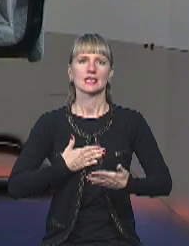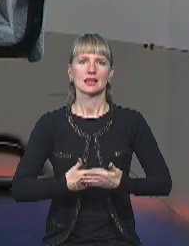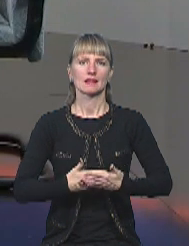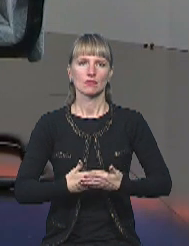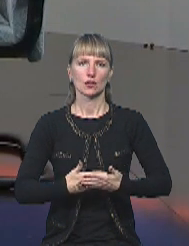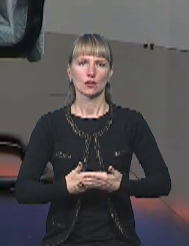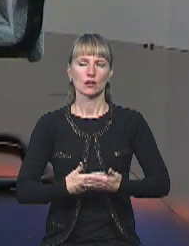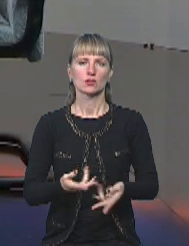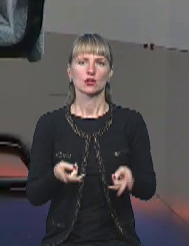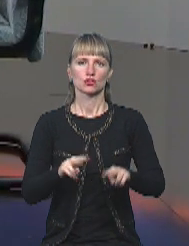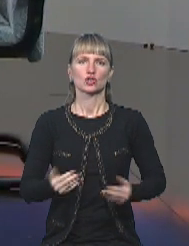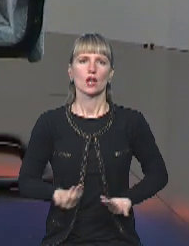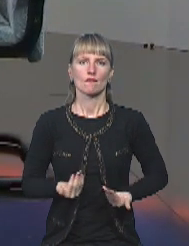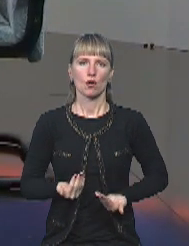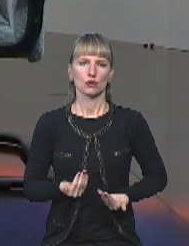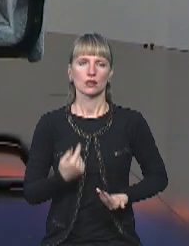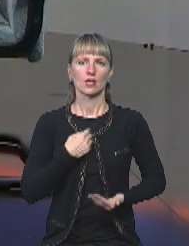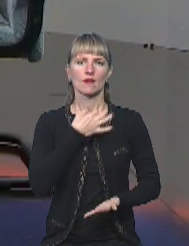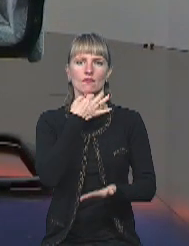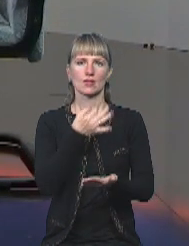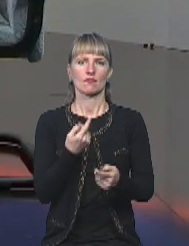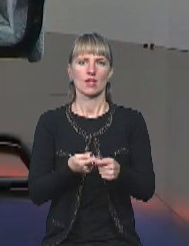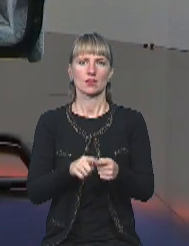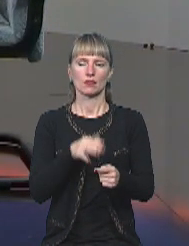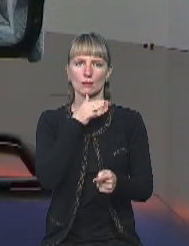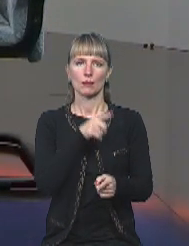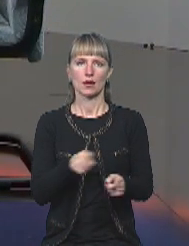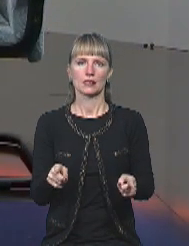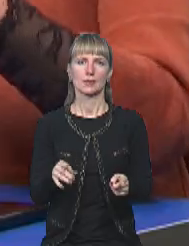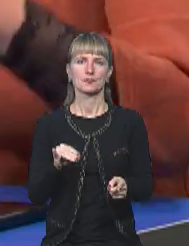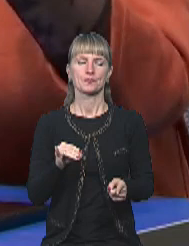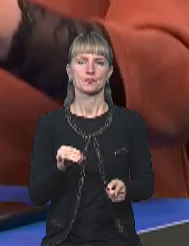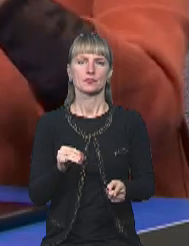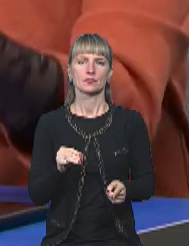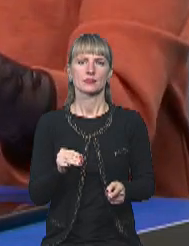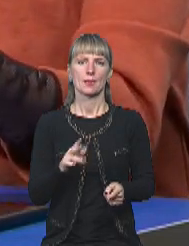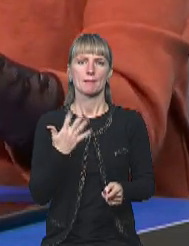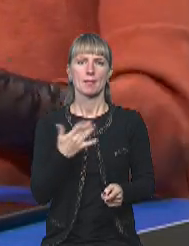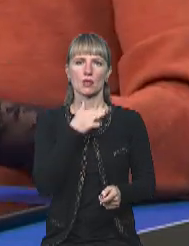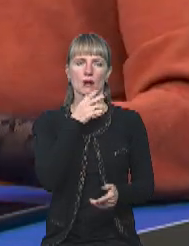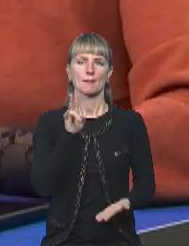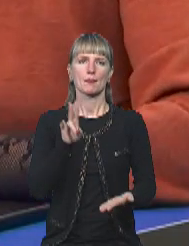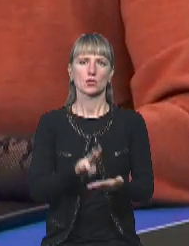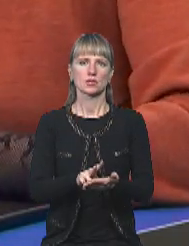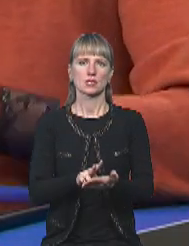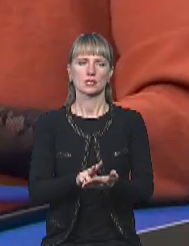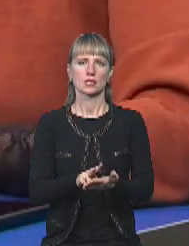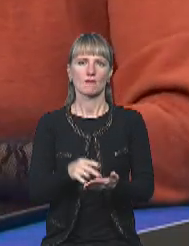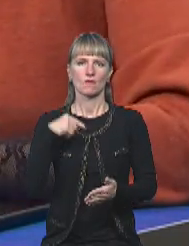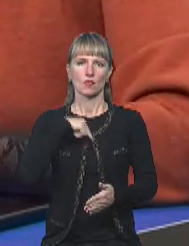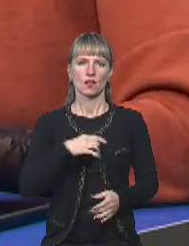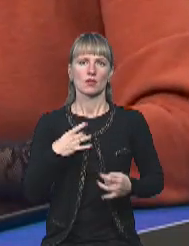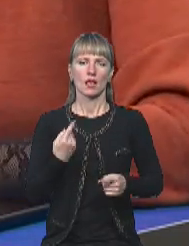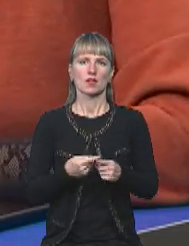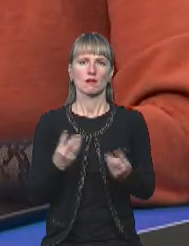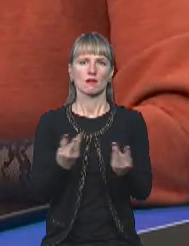активною, лишитися живою і вімкненою в цьому моменті. І перше через 5 років постійного напруження. Це виходить, що це